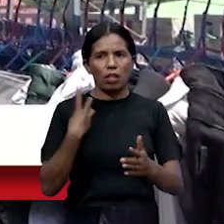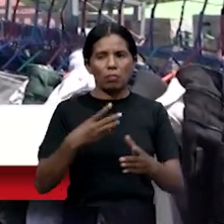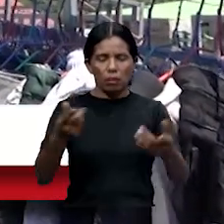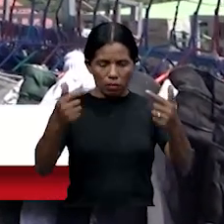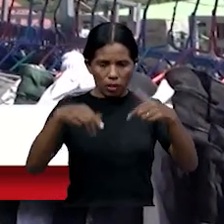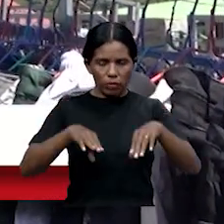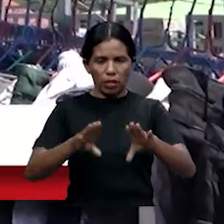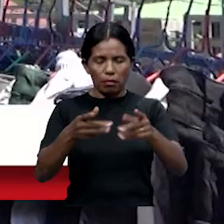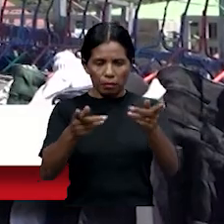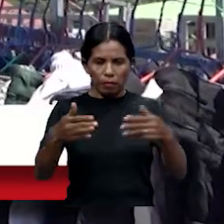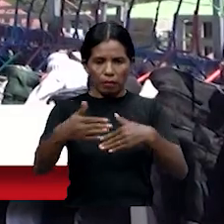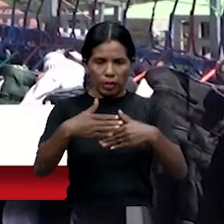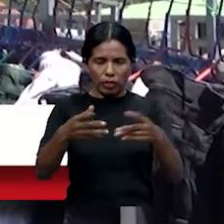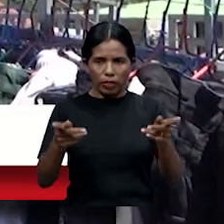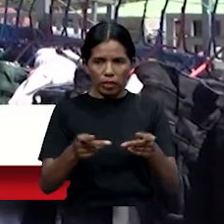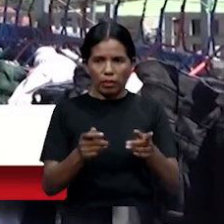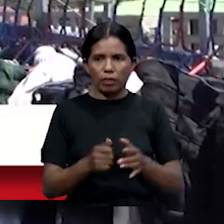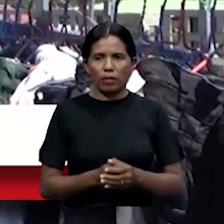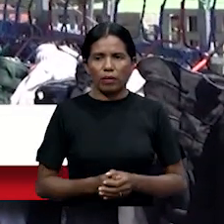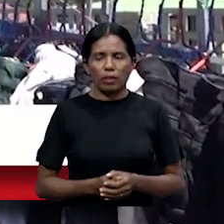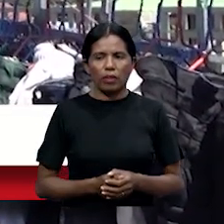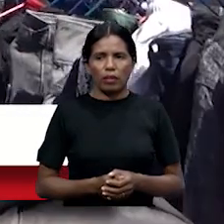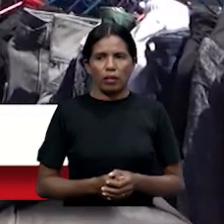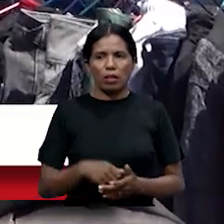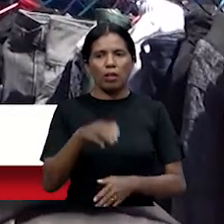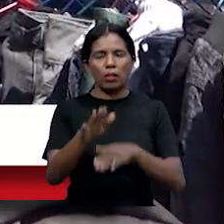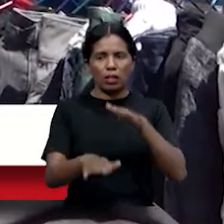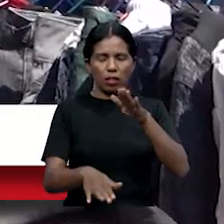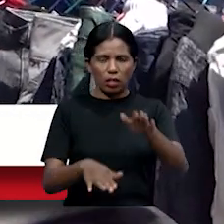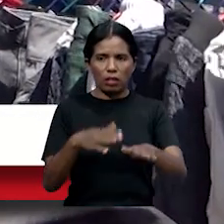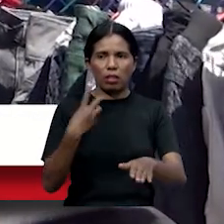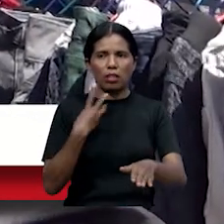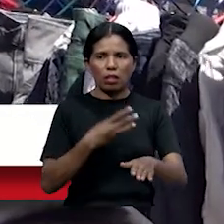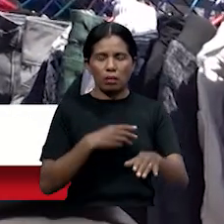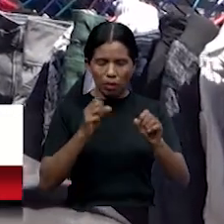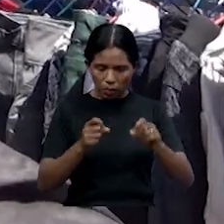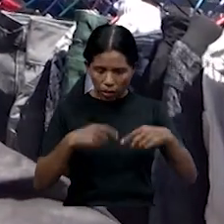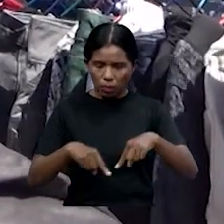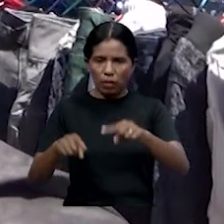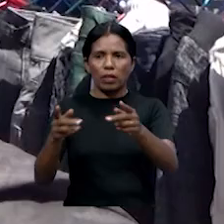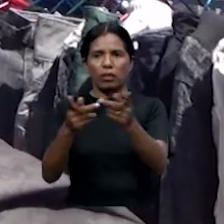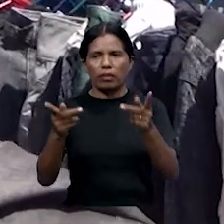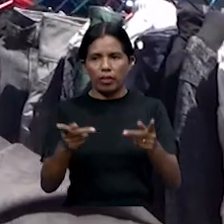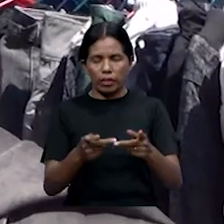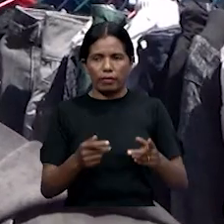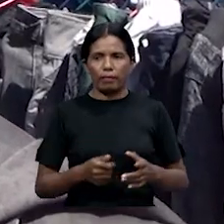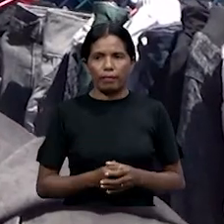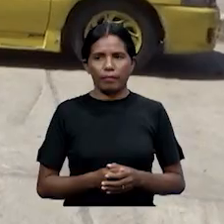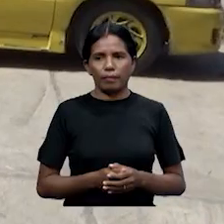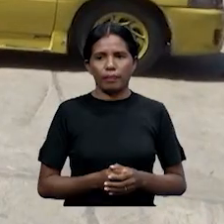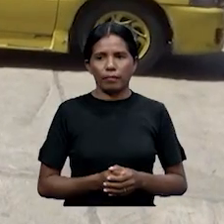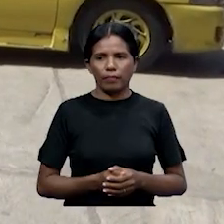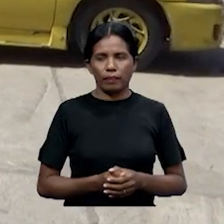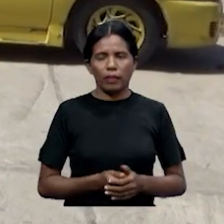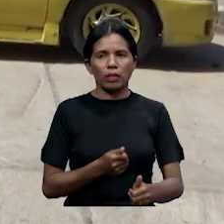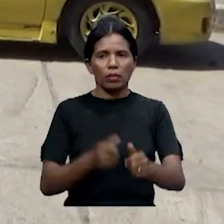laran. Ami balu hori tu, lau, nemi bel fil fali fali fali. Fani ami fatin nemi ke permanen.